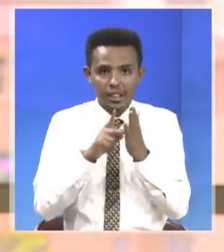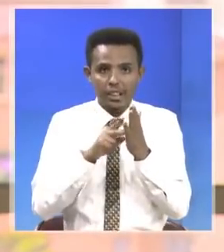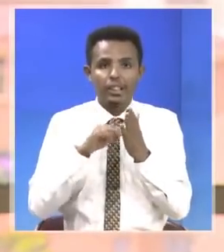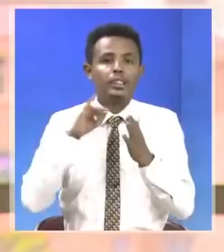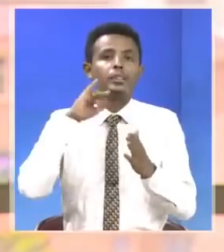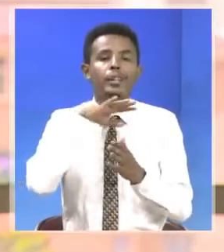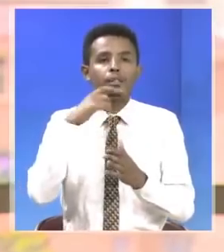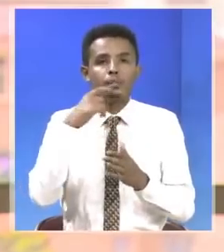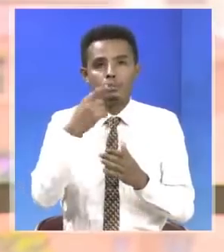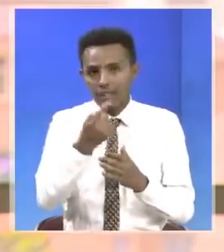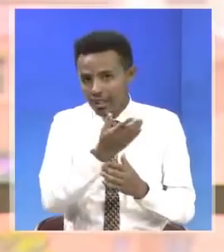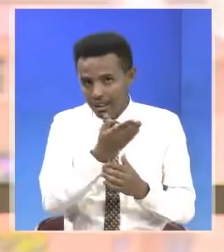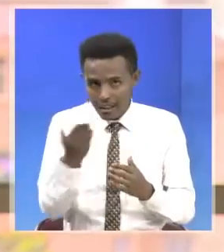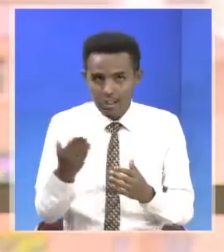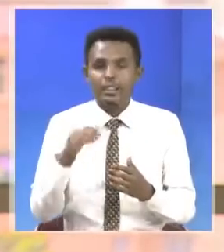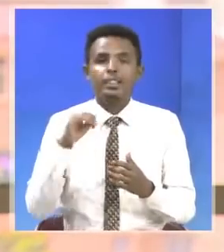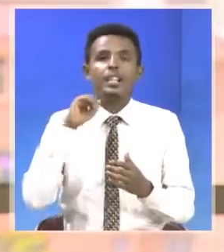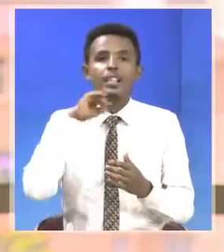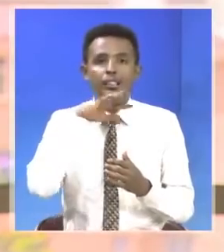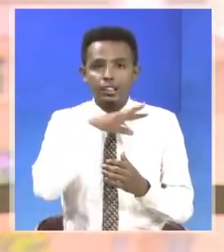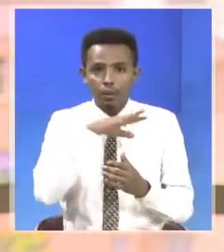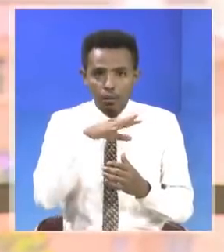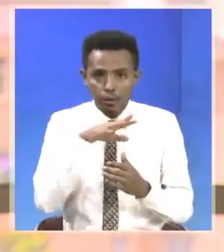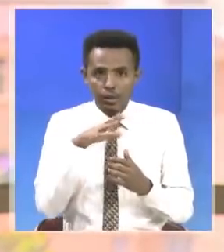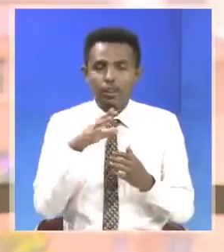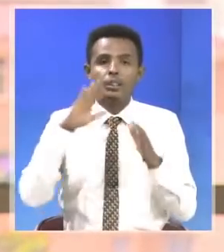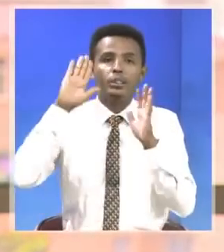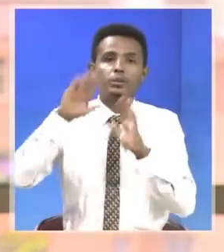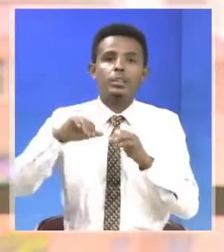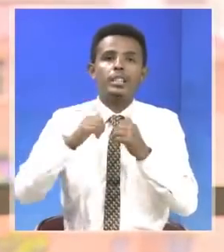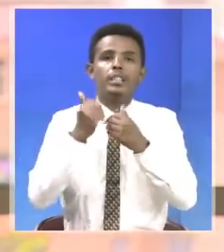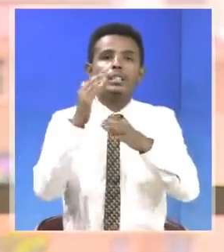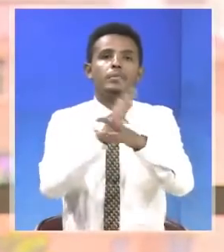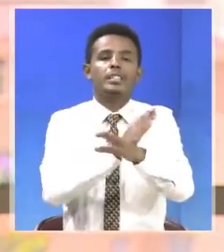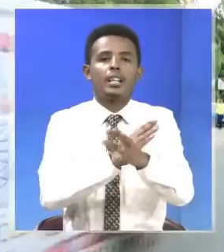በኋላ የላሸቀውን ትቶ እንዴት እንደሚያቀ ነው ይንገረኝ።